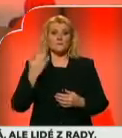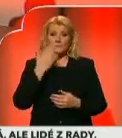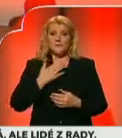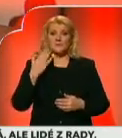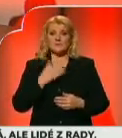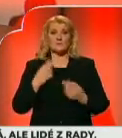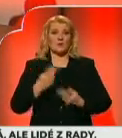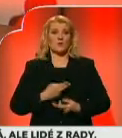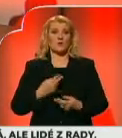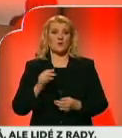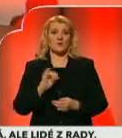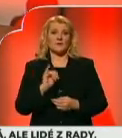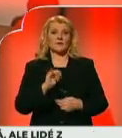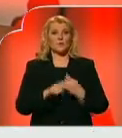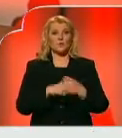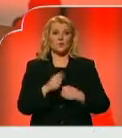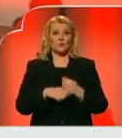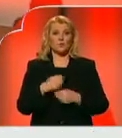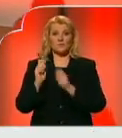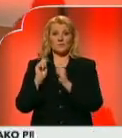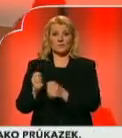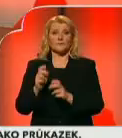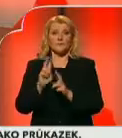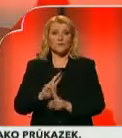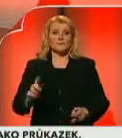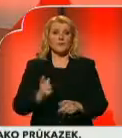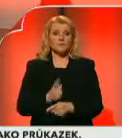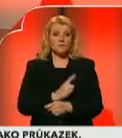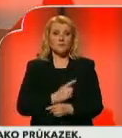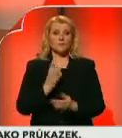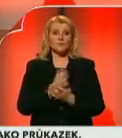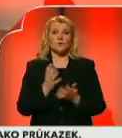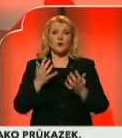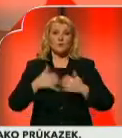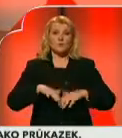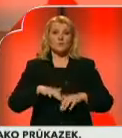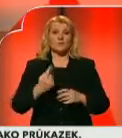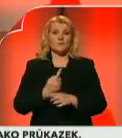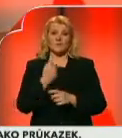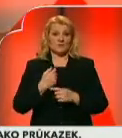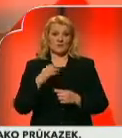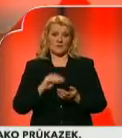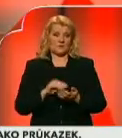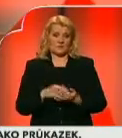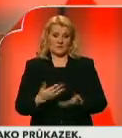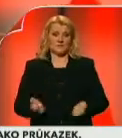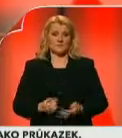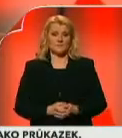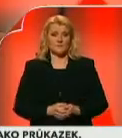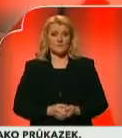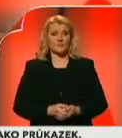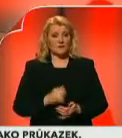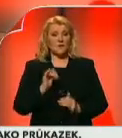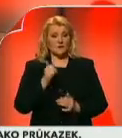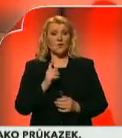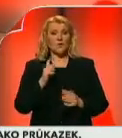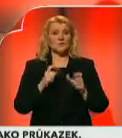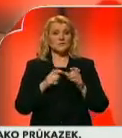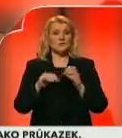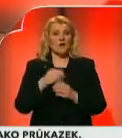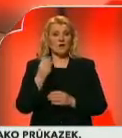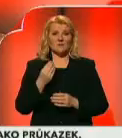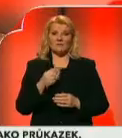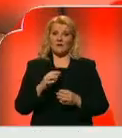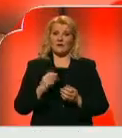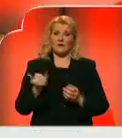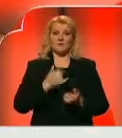z toho, že někdo podá podání k ústavnímu soudu, ještě nelze vyvozovat nic. No ano, ale eskarta přinesla skutečně tolik pochybností, je